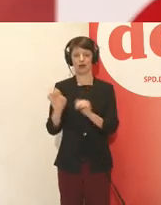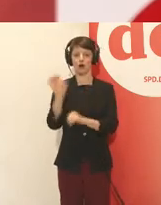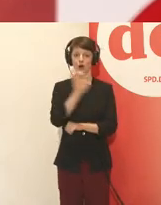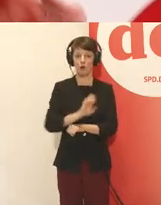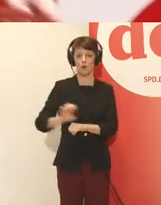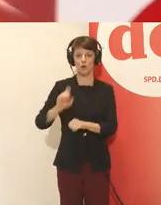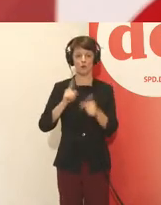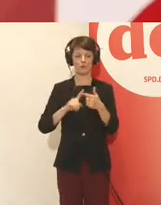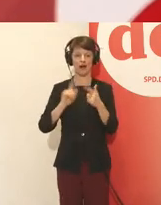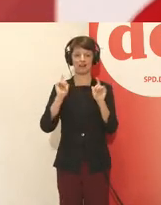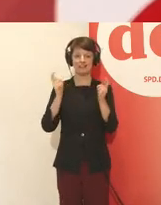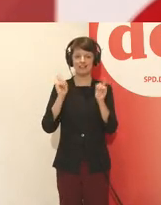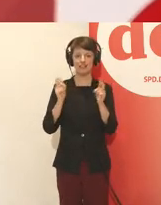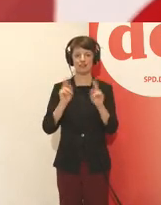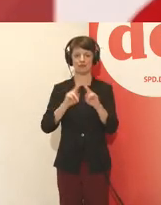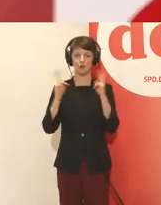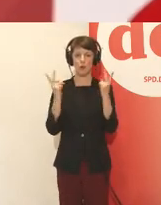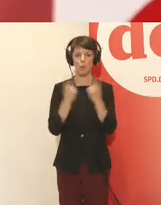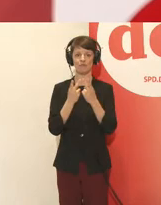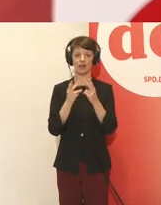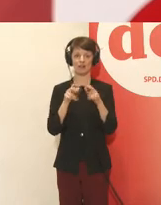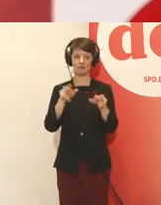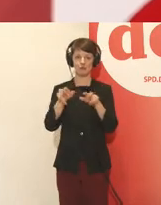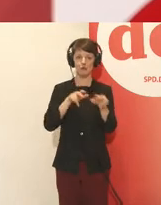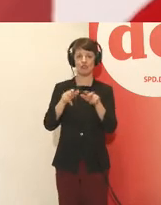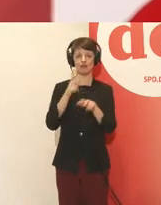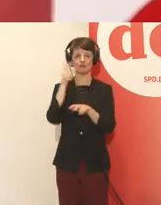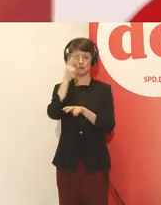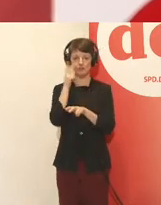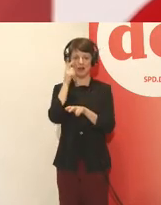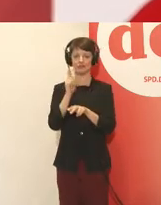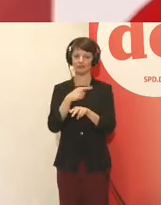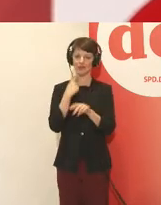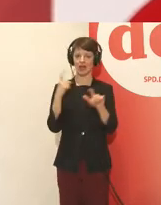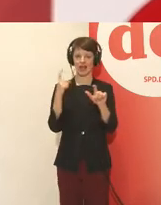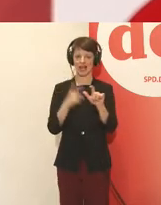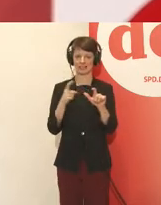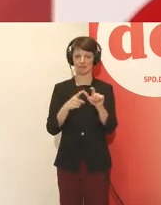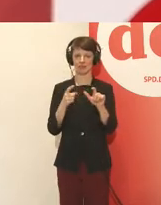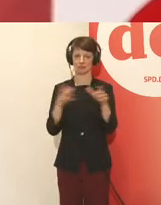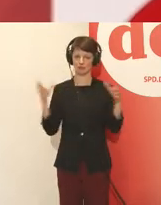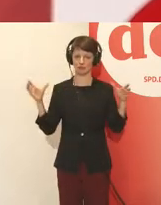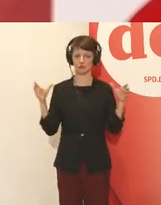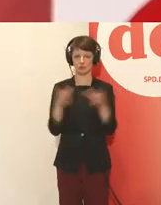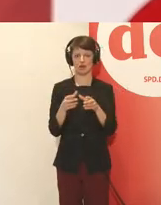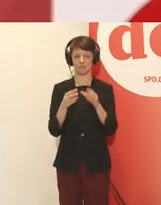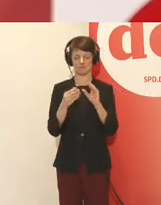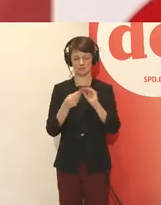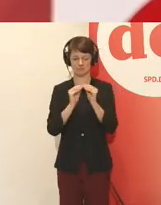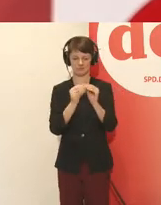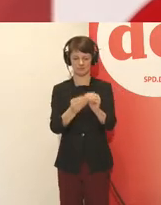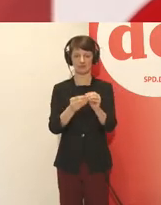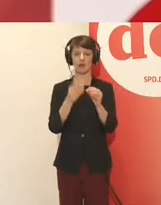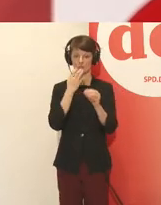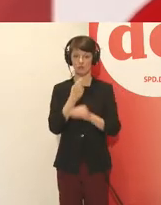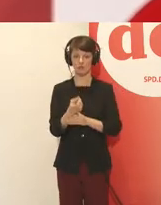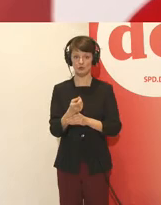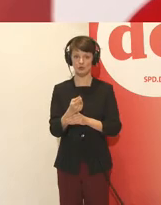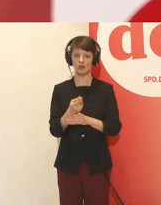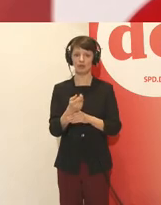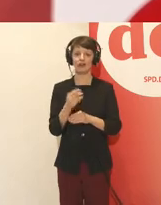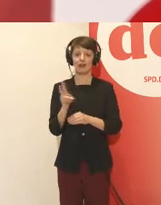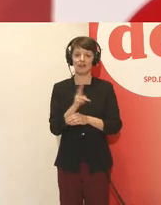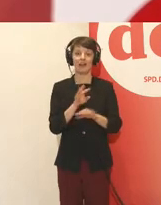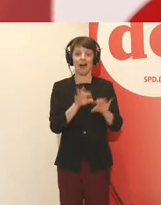gesellschaft umwelt wirtschaft soziales genau das was wir als spd ja auch zusammen bringen wollen und deswegen kann ich nur sagen wer